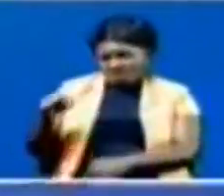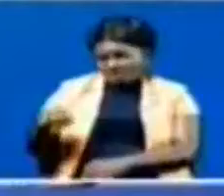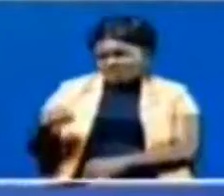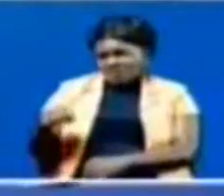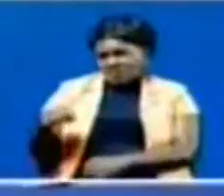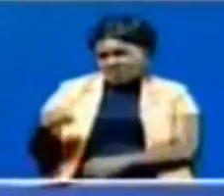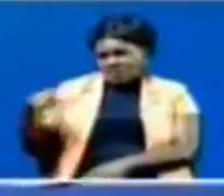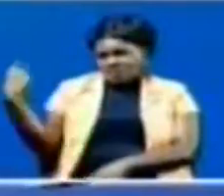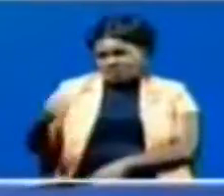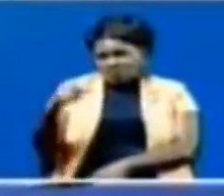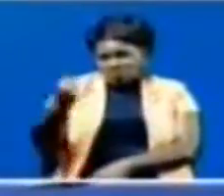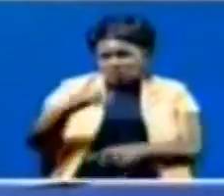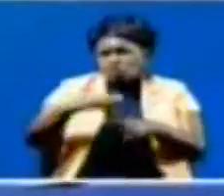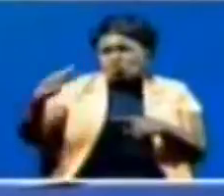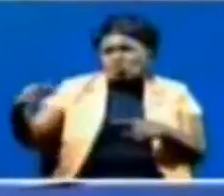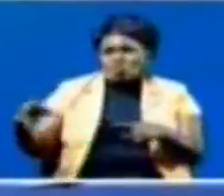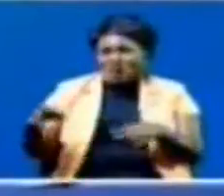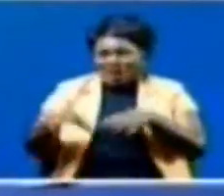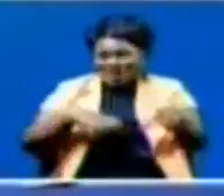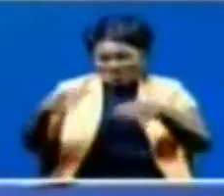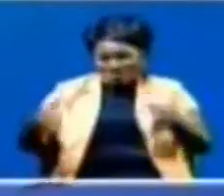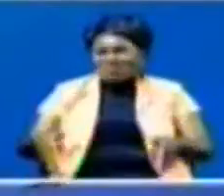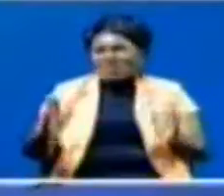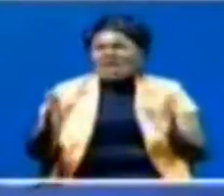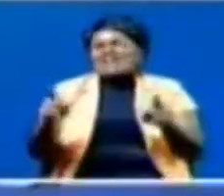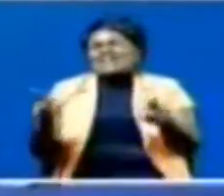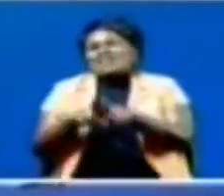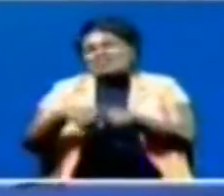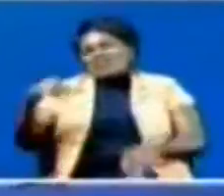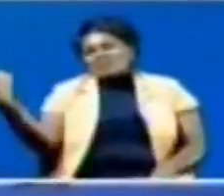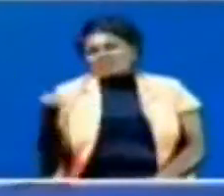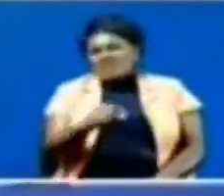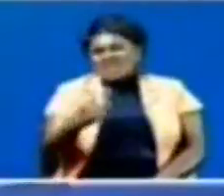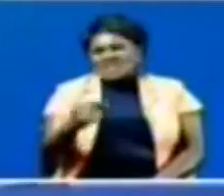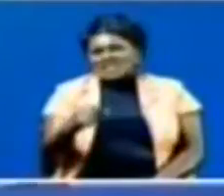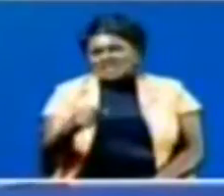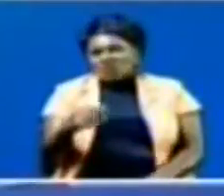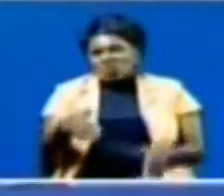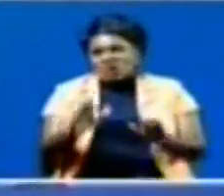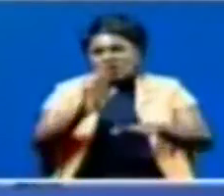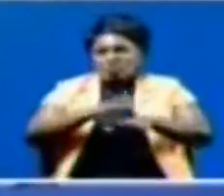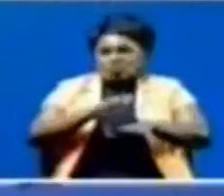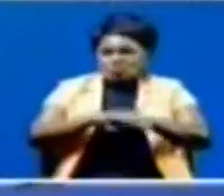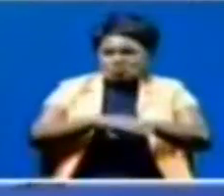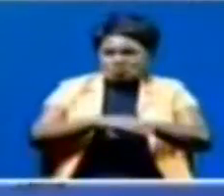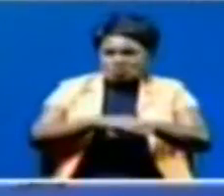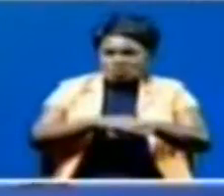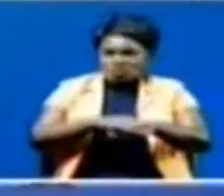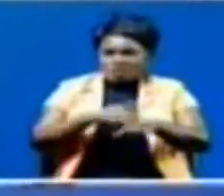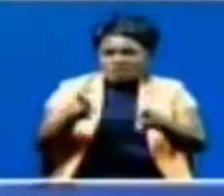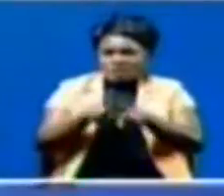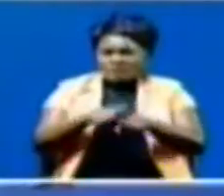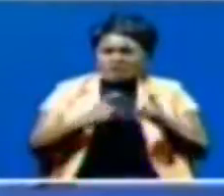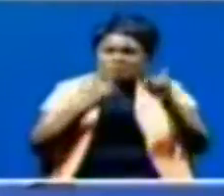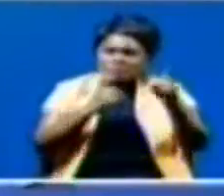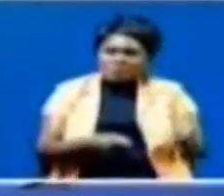kwa sukuma kule kwa kinyama. Ile dhulu mabwana. Asikia. Na kuna kuchapa kwa kibabu. Okay. Na kuna kuchapa kwa kizawadi. Mke